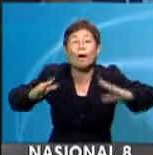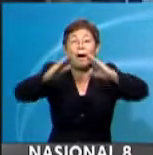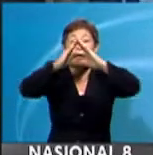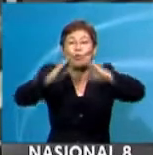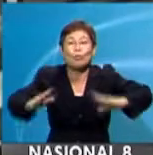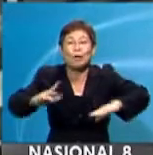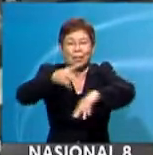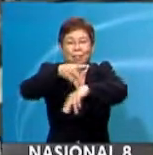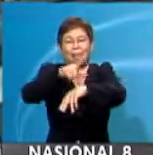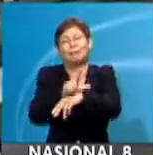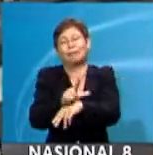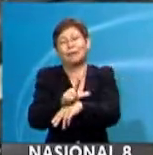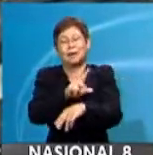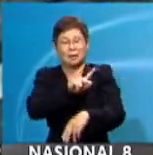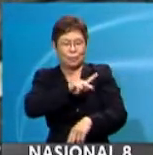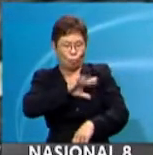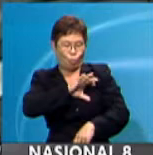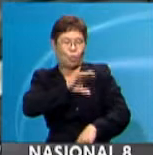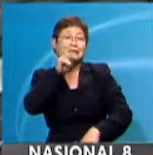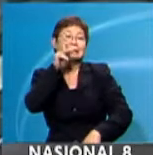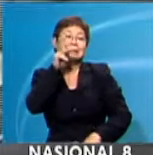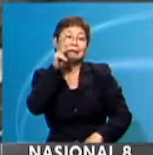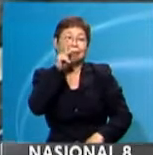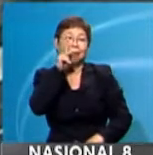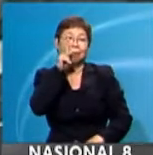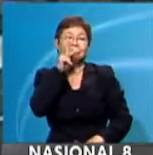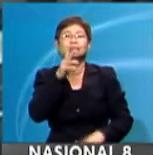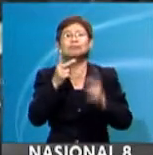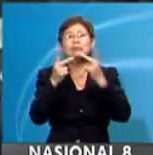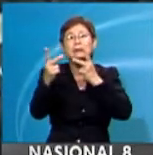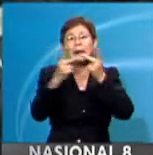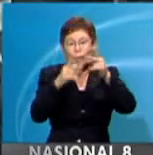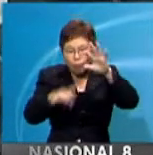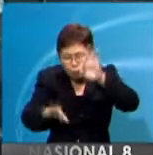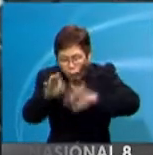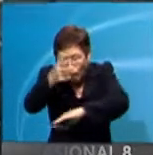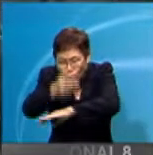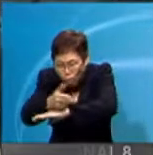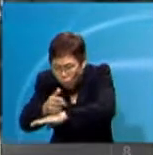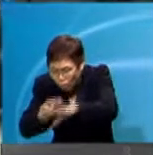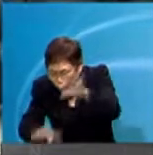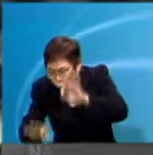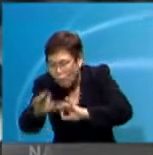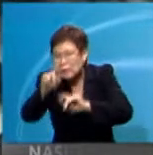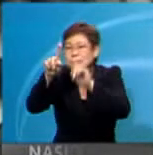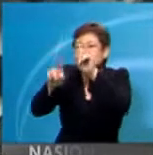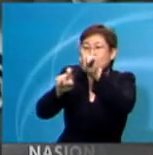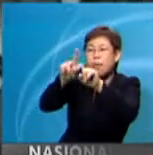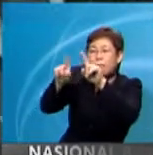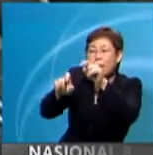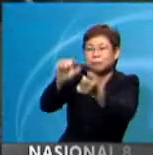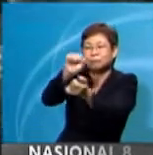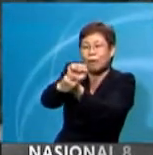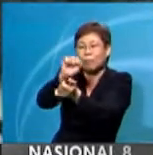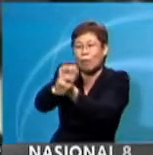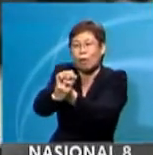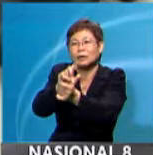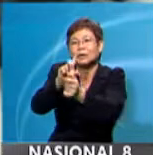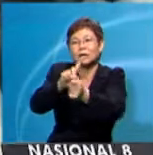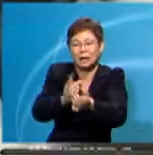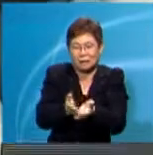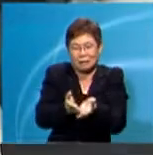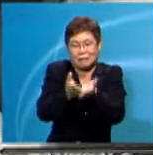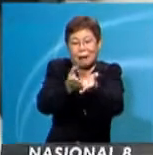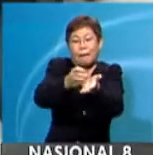pecah Langkawi ketua polis Kedah Datuk Ahmad Ibrahim berkata penemuan itu berdasarkan soal siasat selepas tangkapan di sebuah kapal